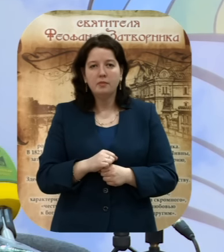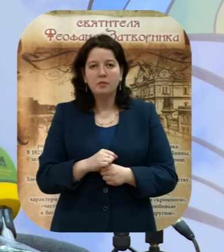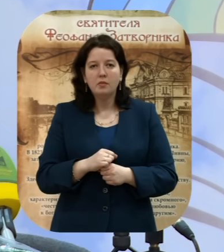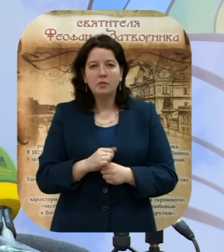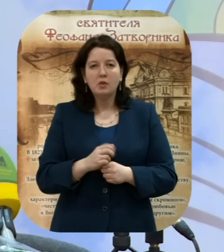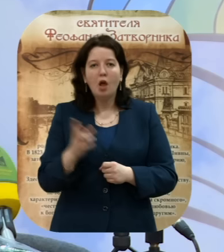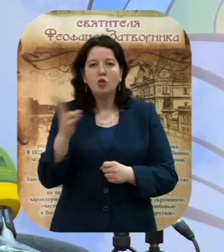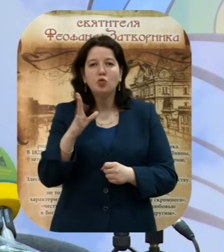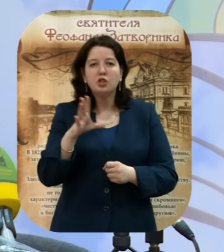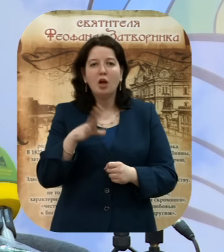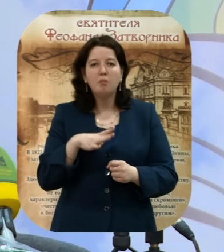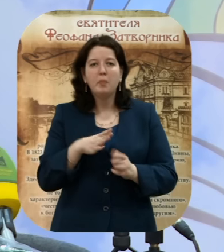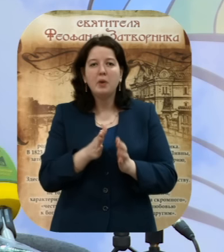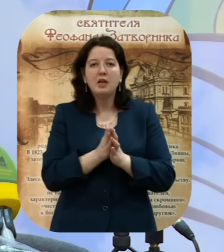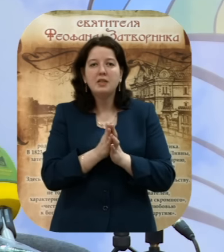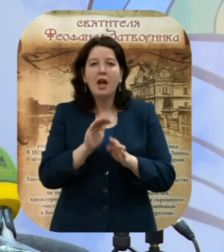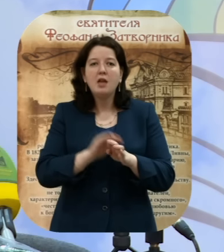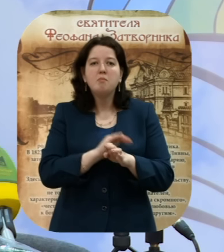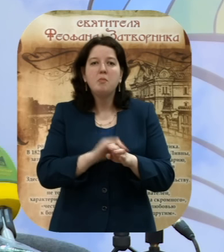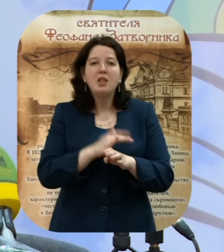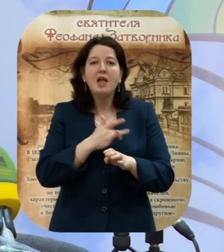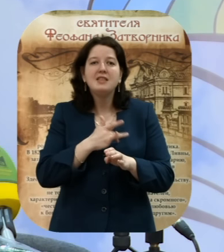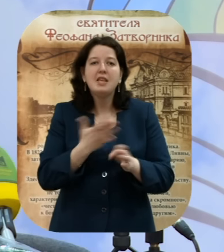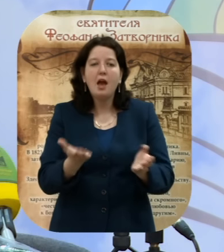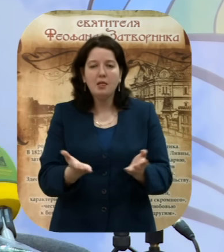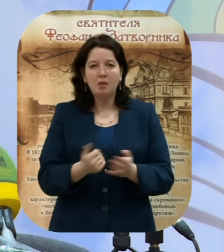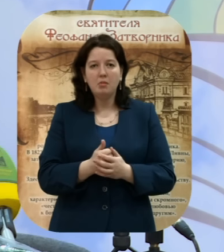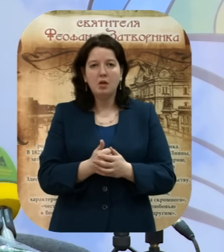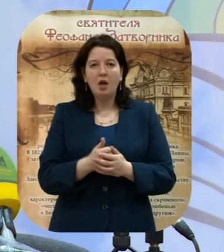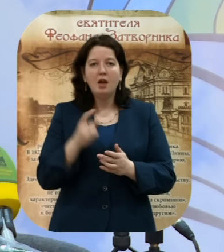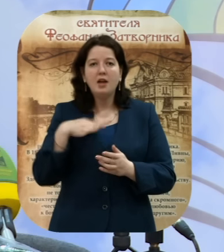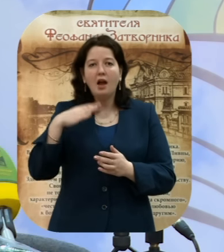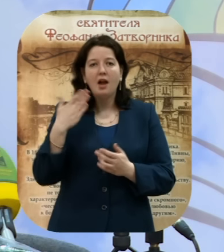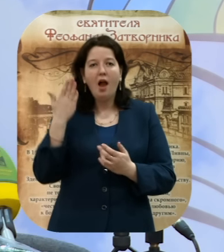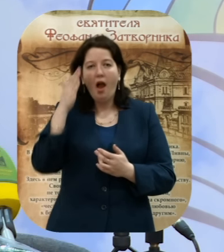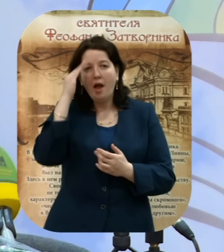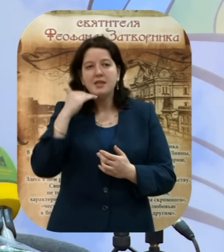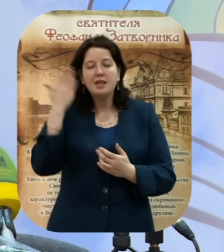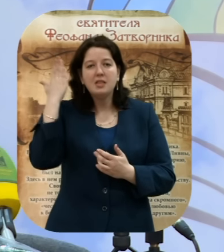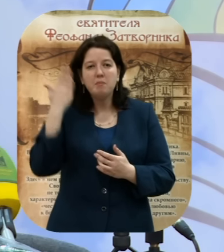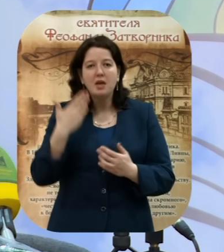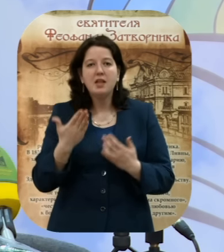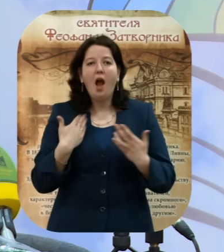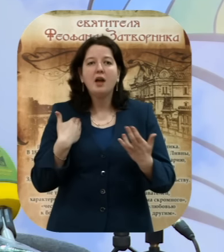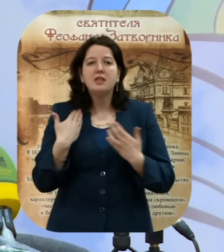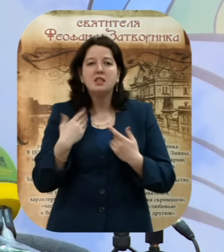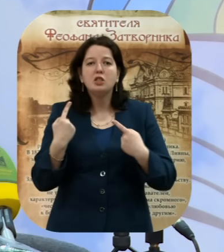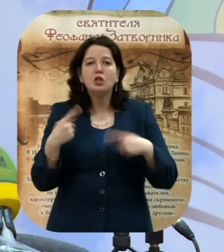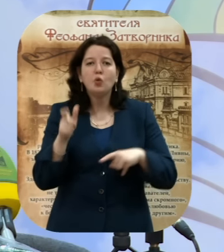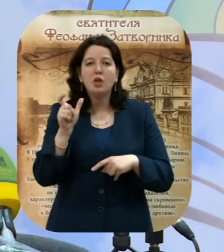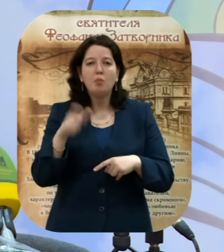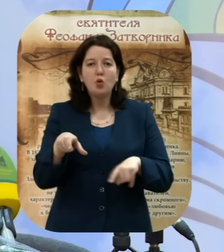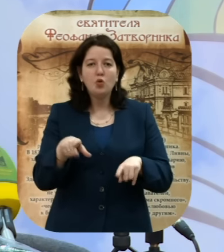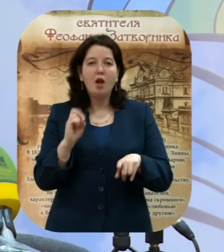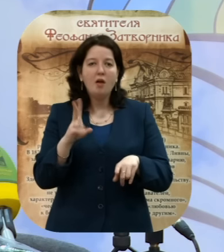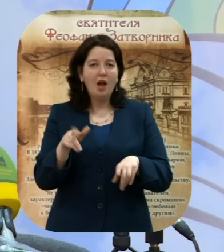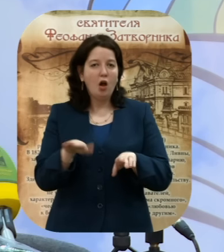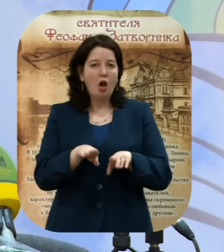Будьте милосердны, как Отец ваш Небесный милосерд есть. Относитесь к другим людям так, как вы хотели бы, чтобы к